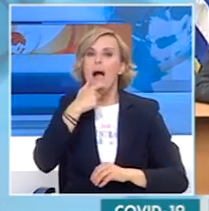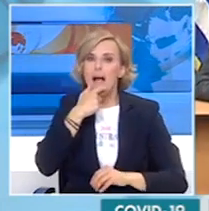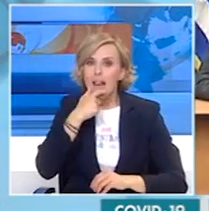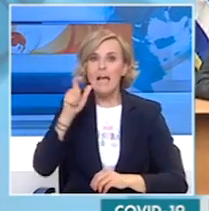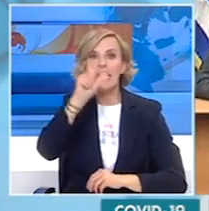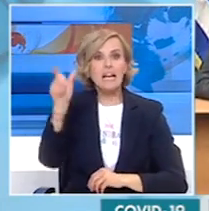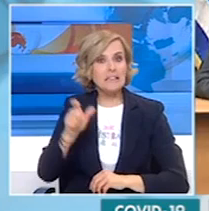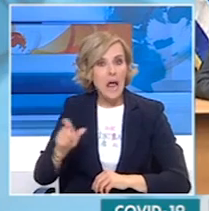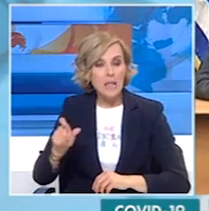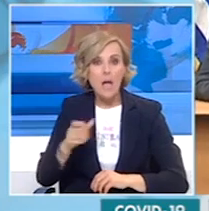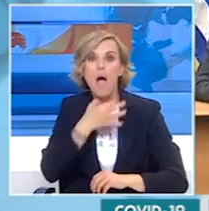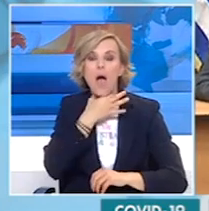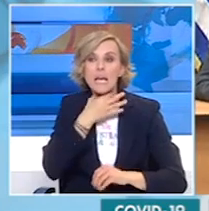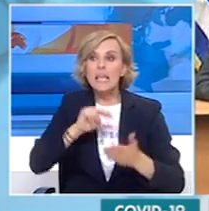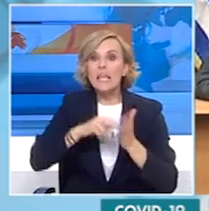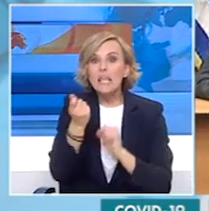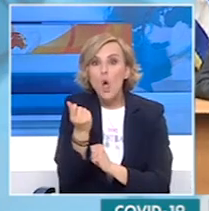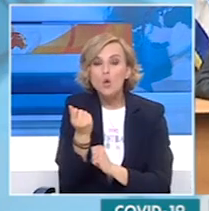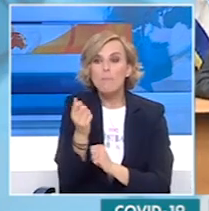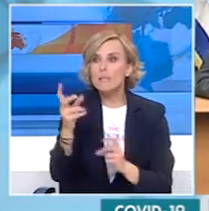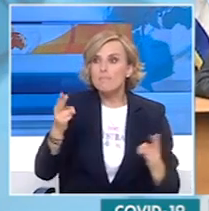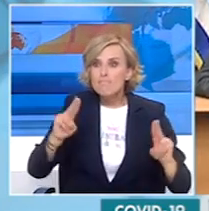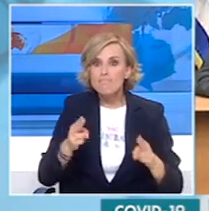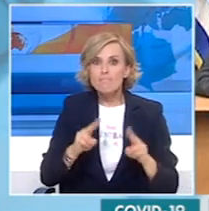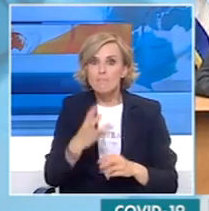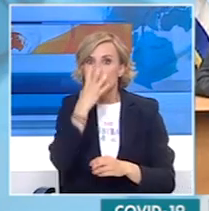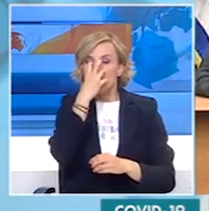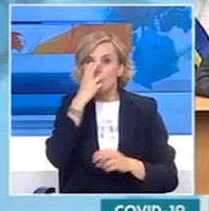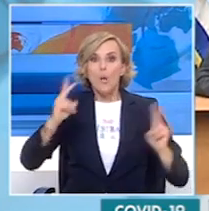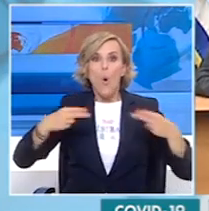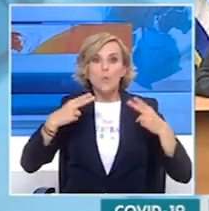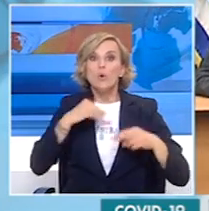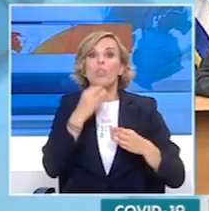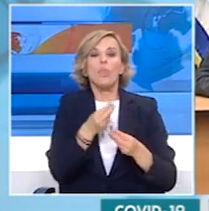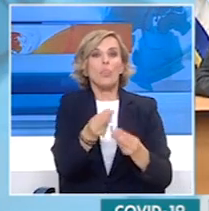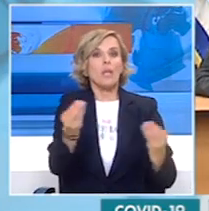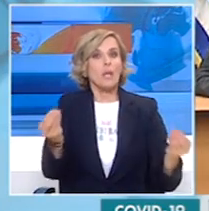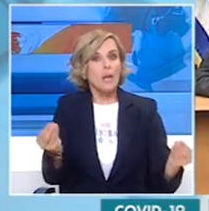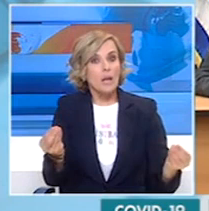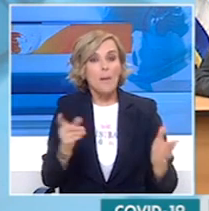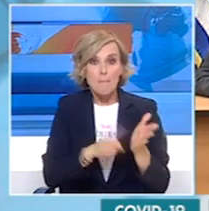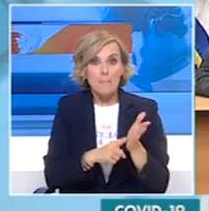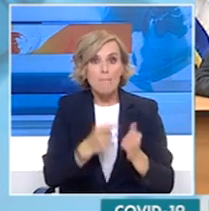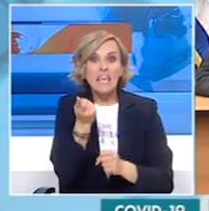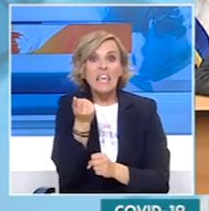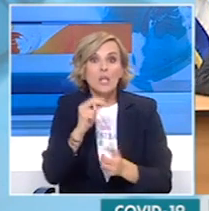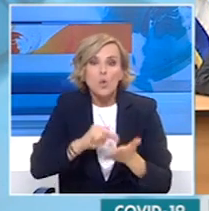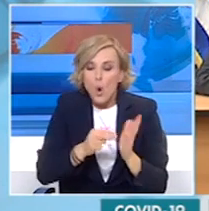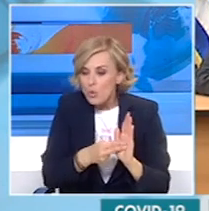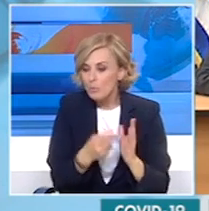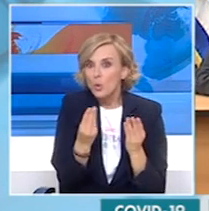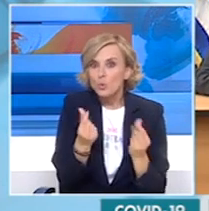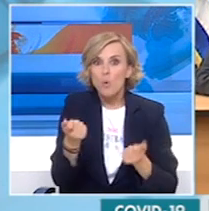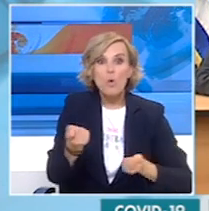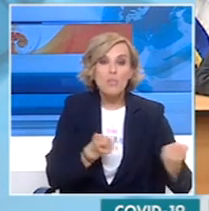αποθέματα, κάνοντας ακόμα και οικονομία στην παροχή οξυγόνου σε ασθενείς που δεν βρίσκονται σε κρίσιμη κατάσταση. Υπό τις εξελίξεις αυτές και δεδομένου ότι